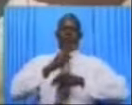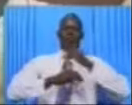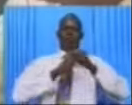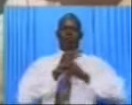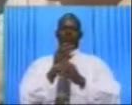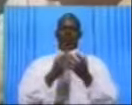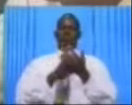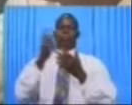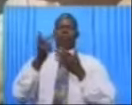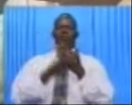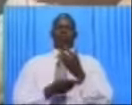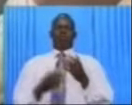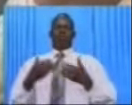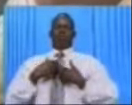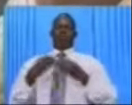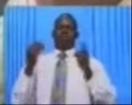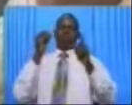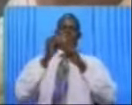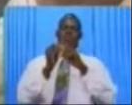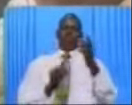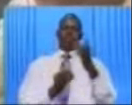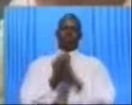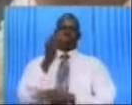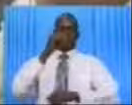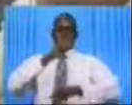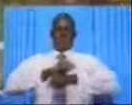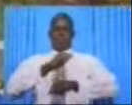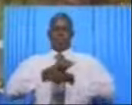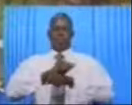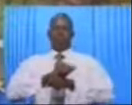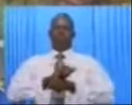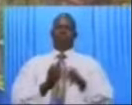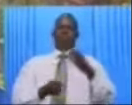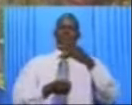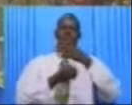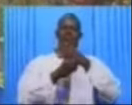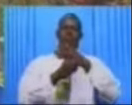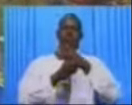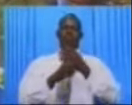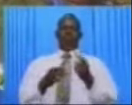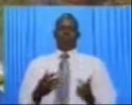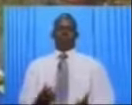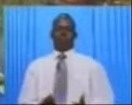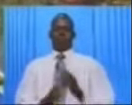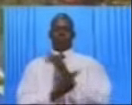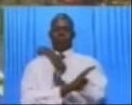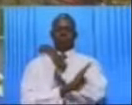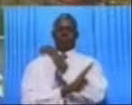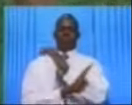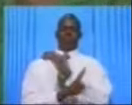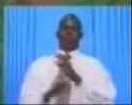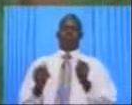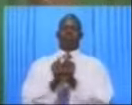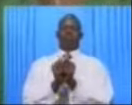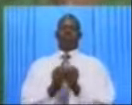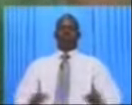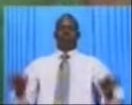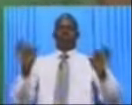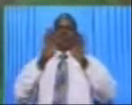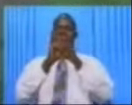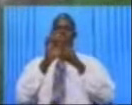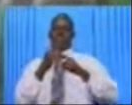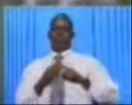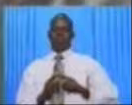Bagré s'est fixé pour objectif d'accroître l'activité économique de la zone de Bagré avec des impacts positifs sur l'économie nationale